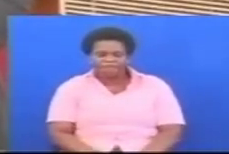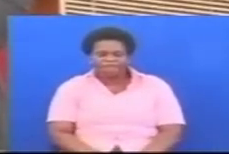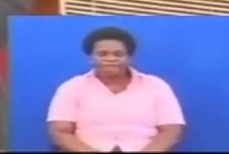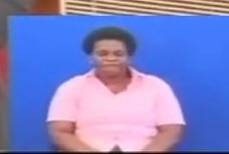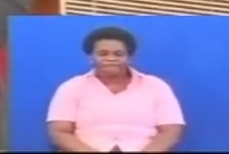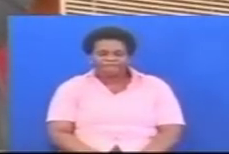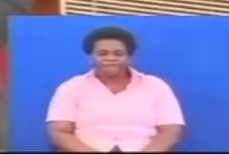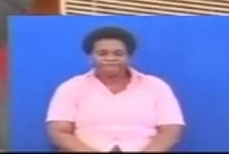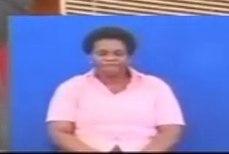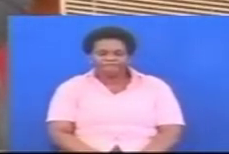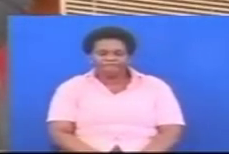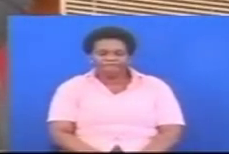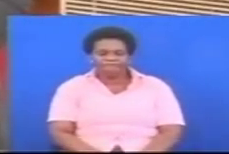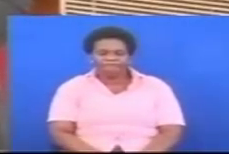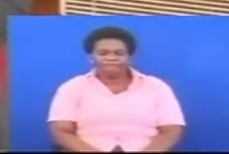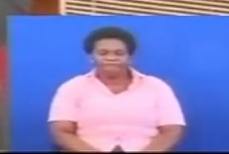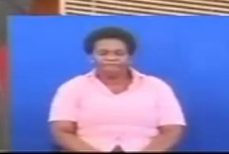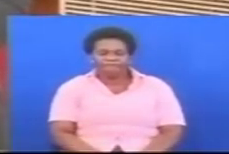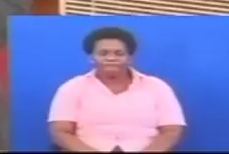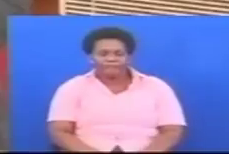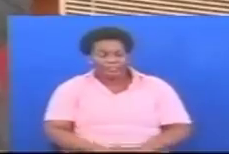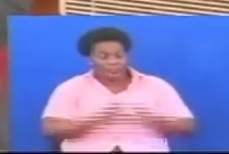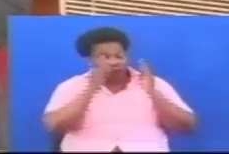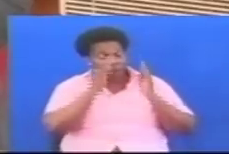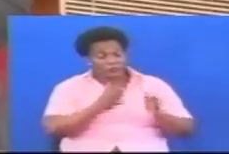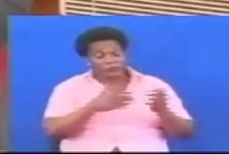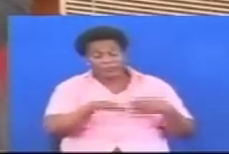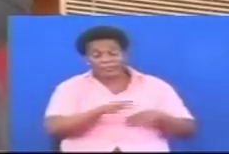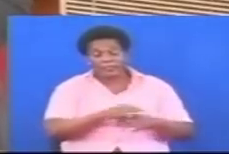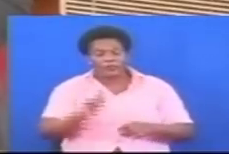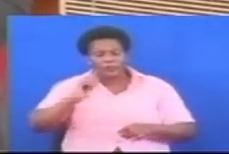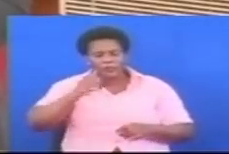Mwenyekiti, ukiangalia taarifa utekelezaji wa bajeti ya mwaka